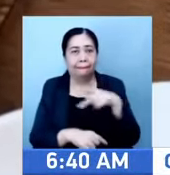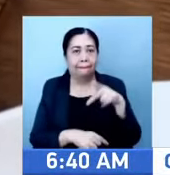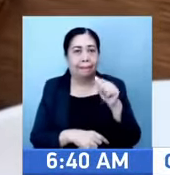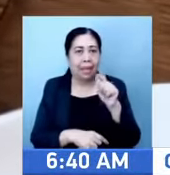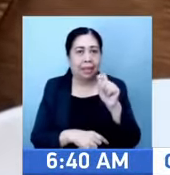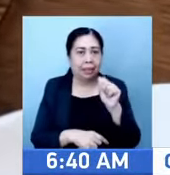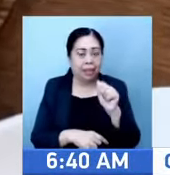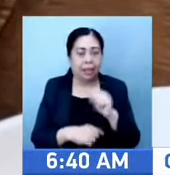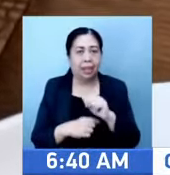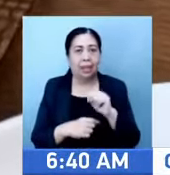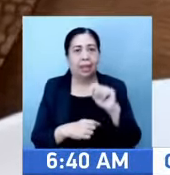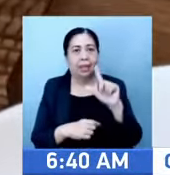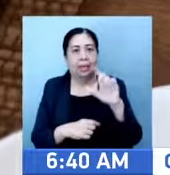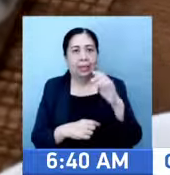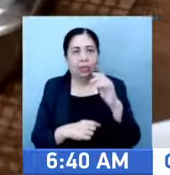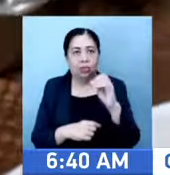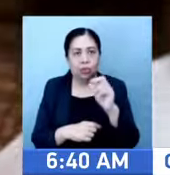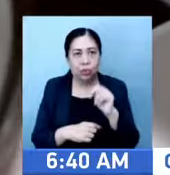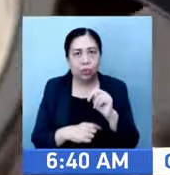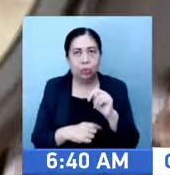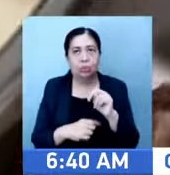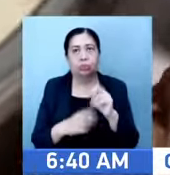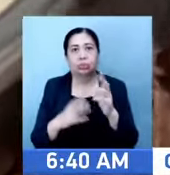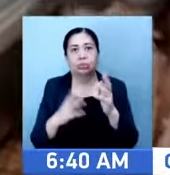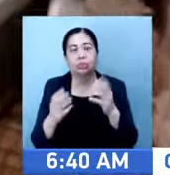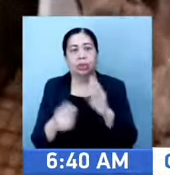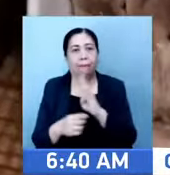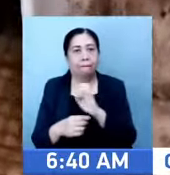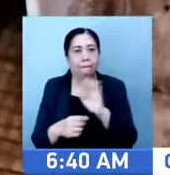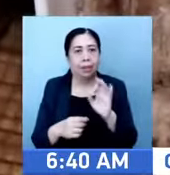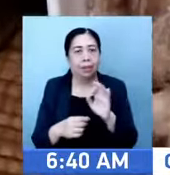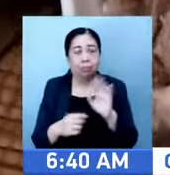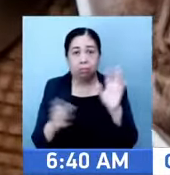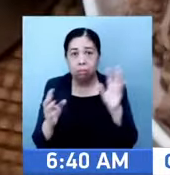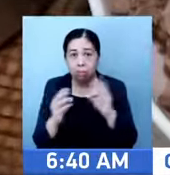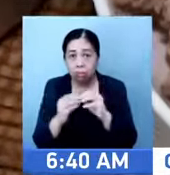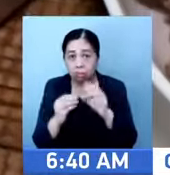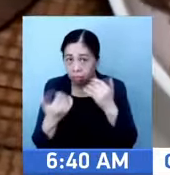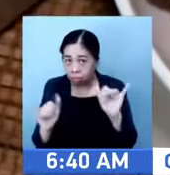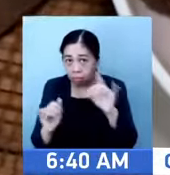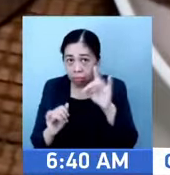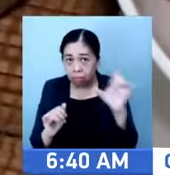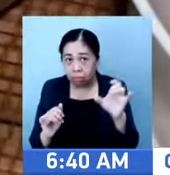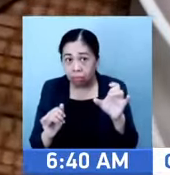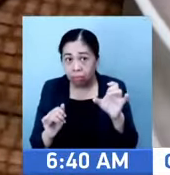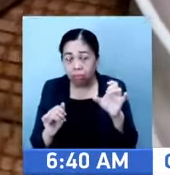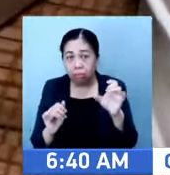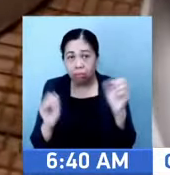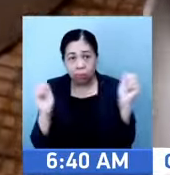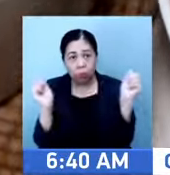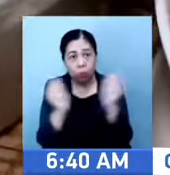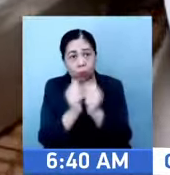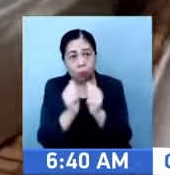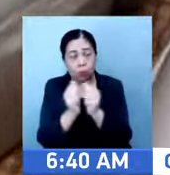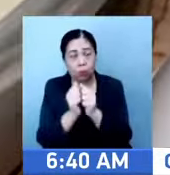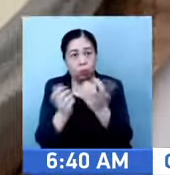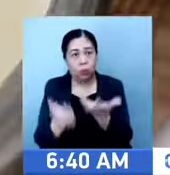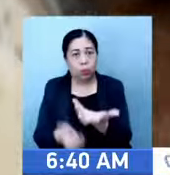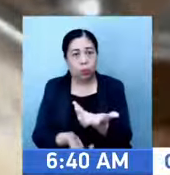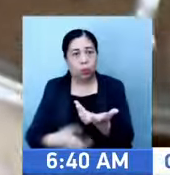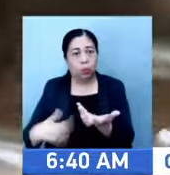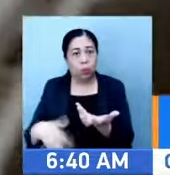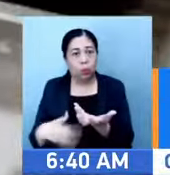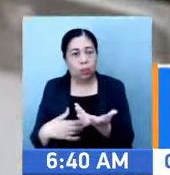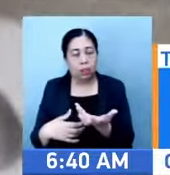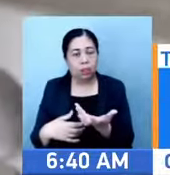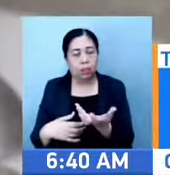lechon, tapos yung ating beef, 100 pesos, no? Yes, 100 pesos. Pagsama-sama na siya ng ganyan, Chef, magkano na yan? 215.